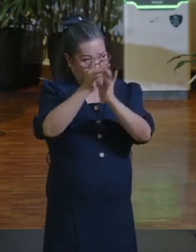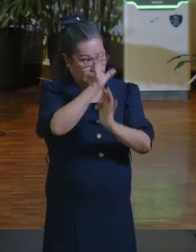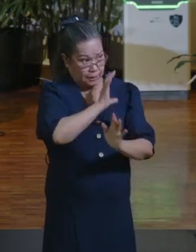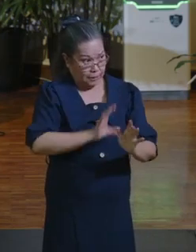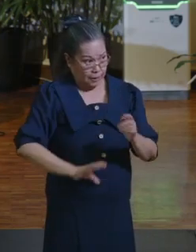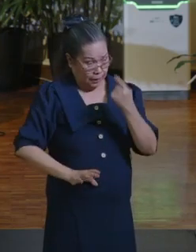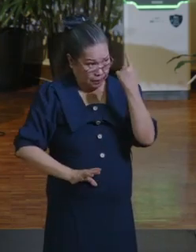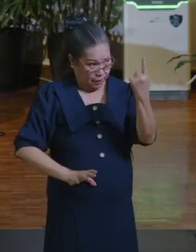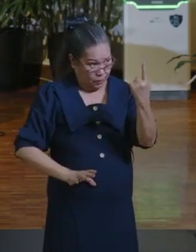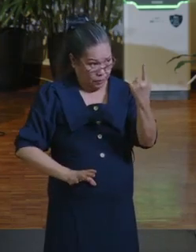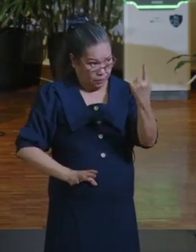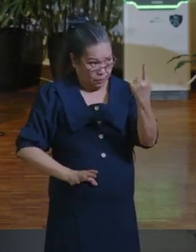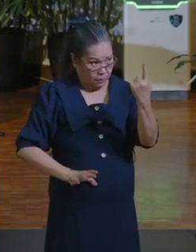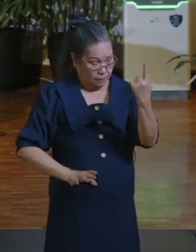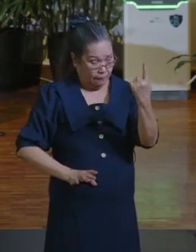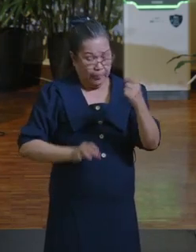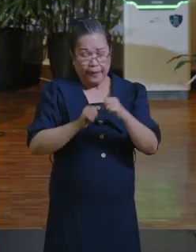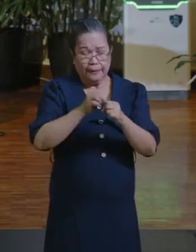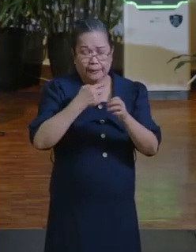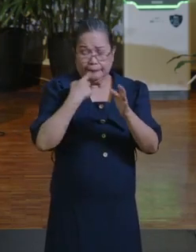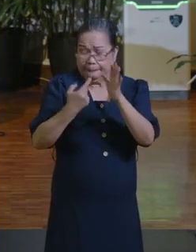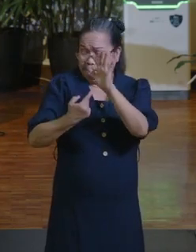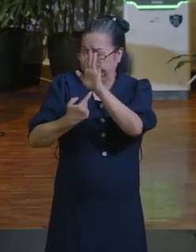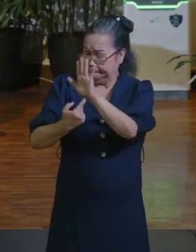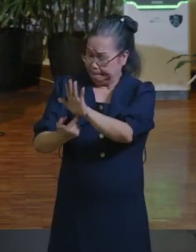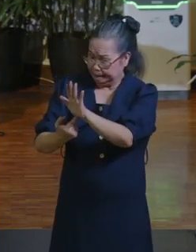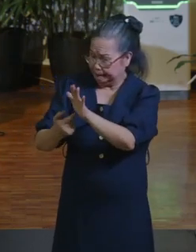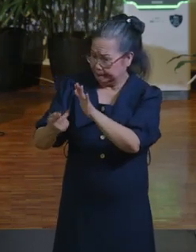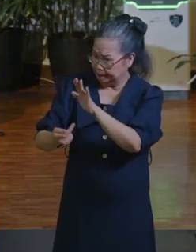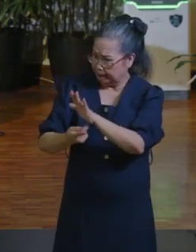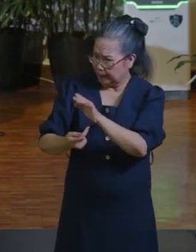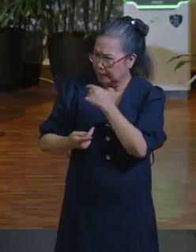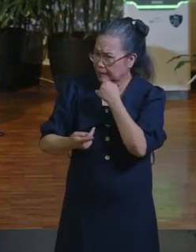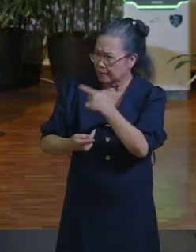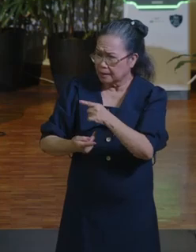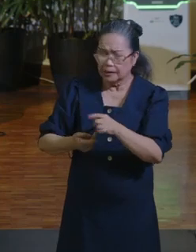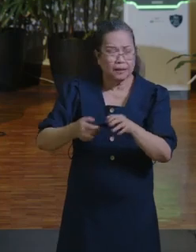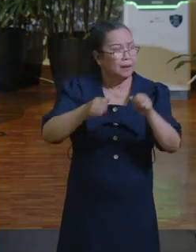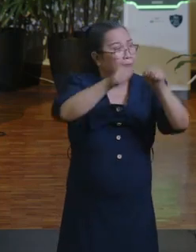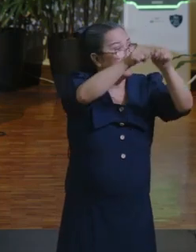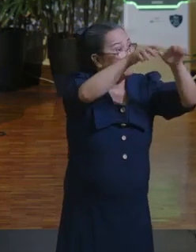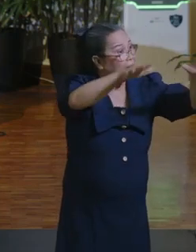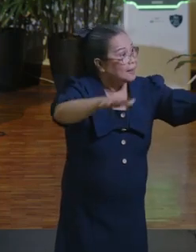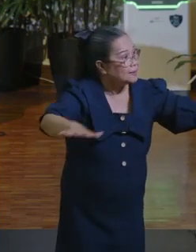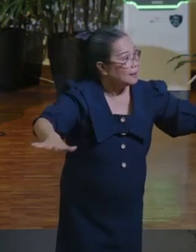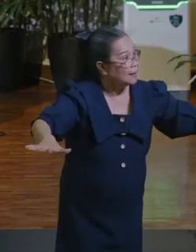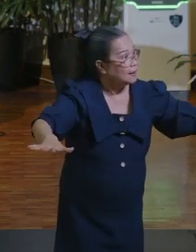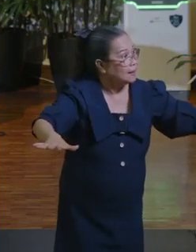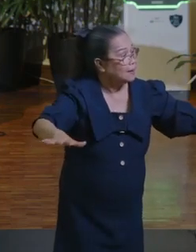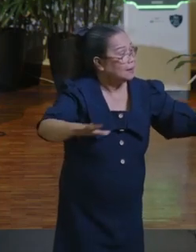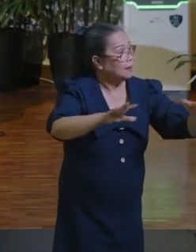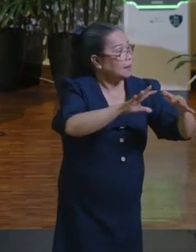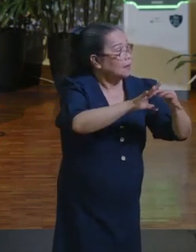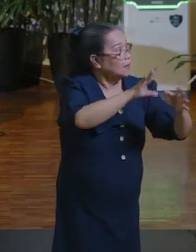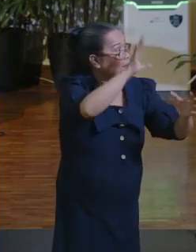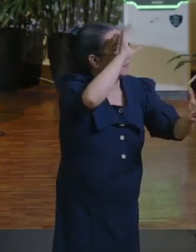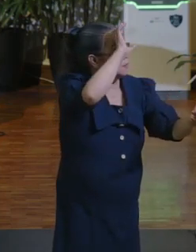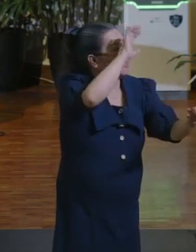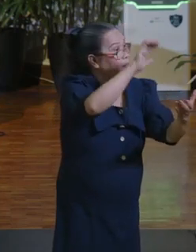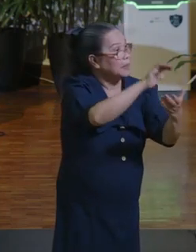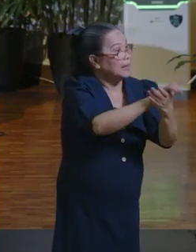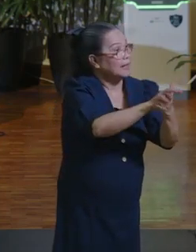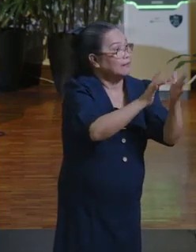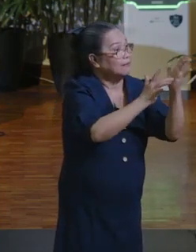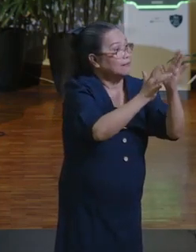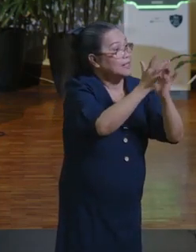tono. At dito ipapakita niya ang mga pagpapala ng pananampalataya kay